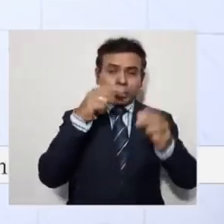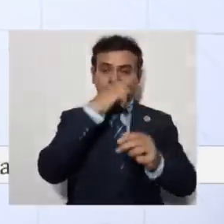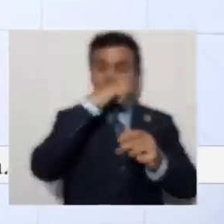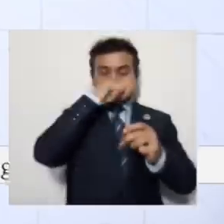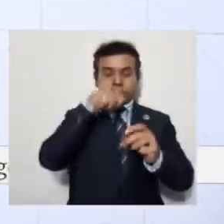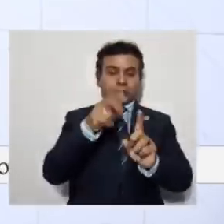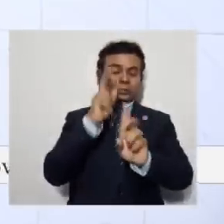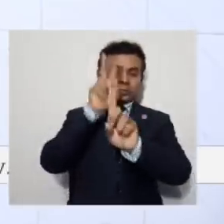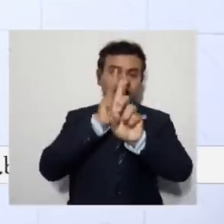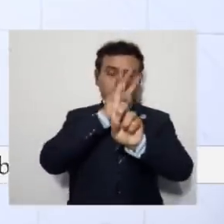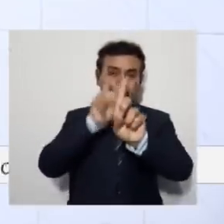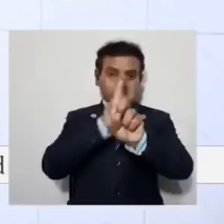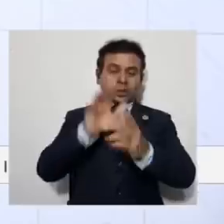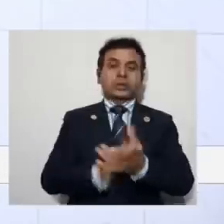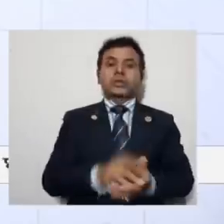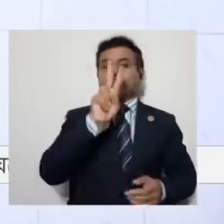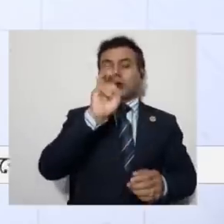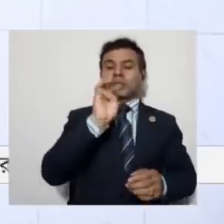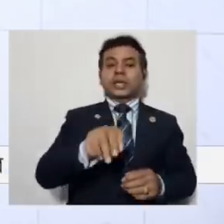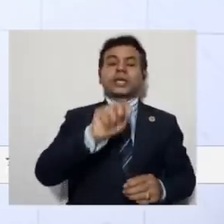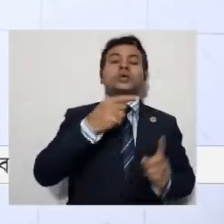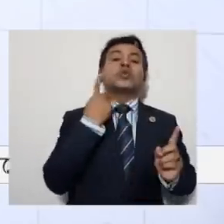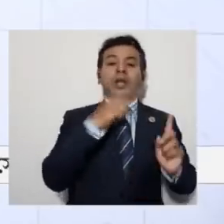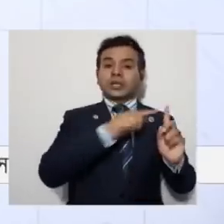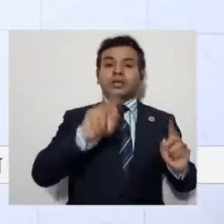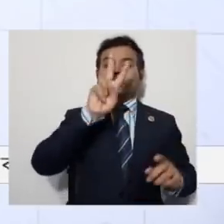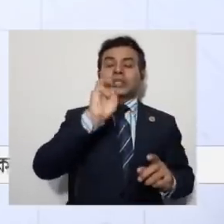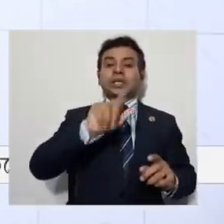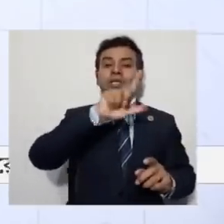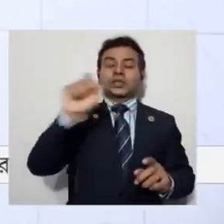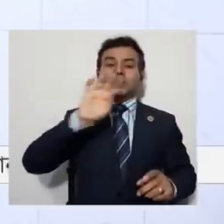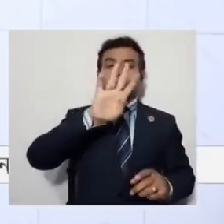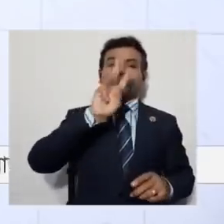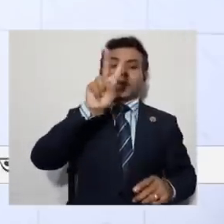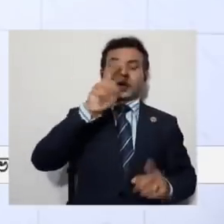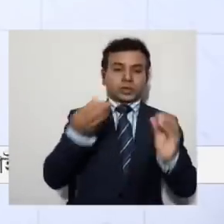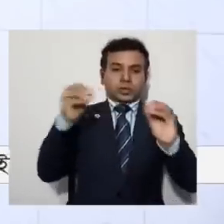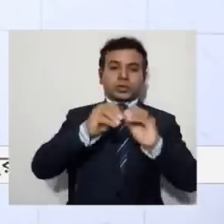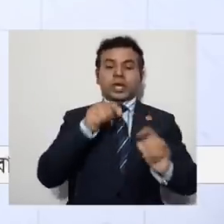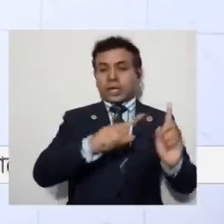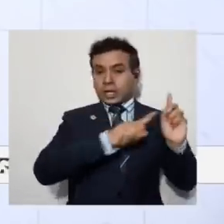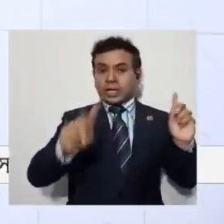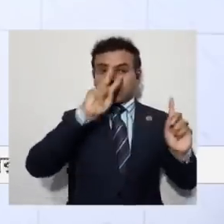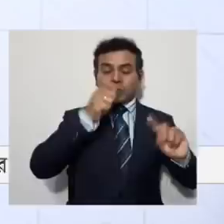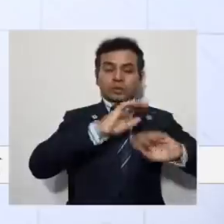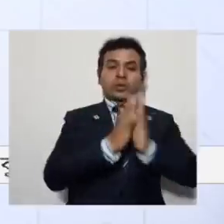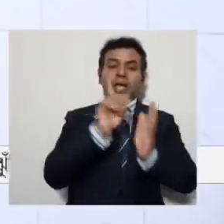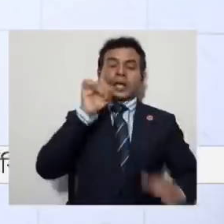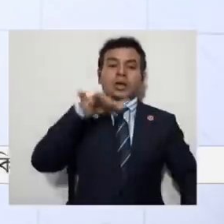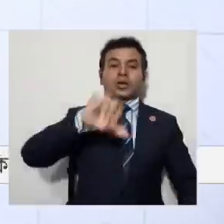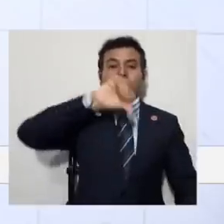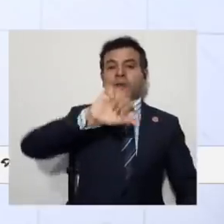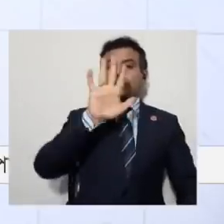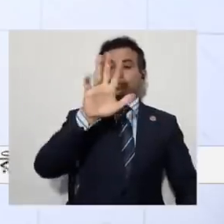কোয়ারেন্টাইনে গত 24 ঘন্টায় হোম এবং প্রাতিষ্ঠানিক কোয়ারেন্টাইন মিলে আছে 2,742 জন, এবং